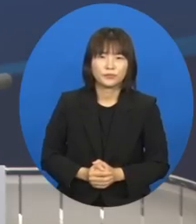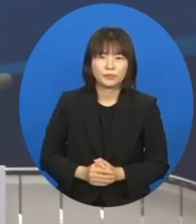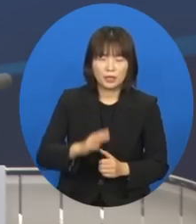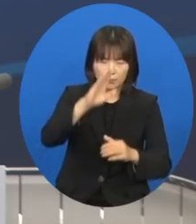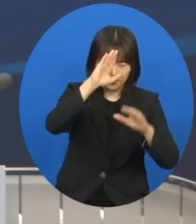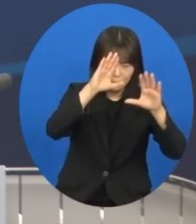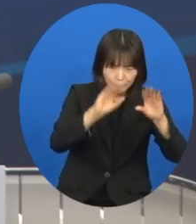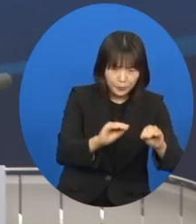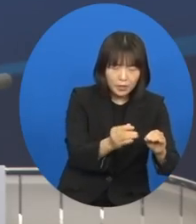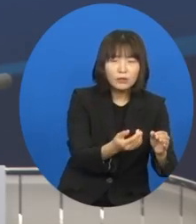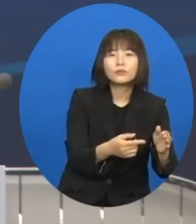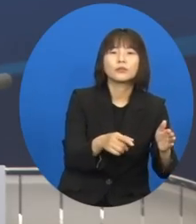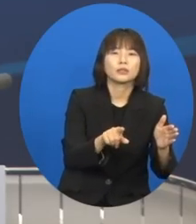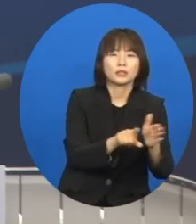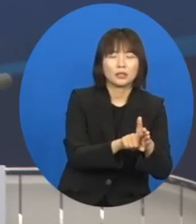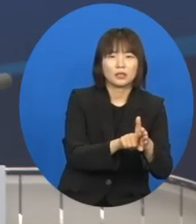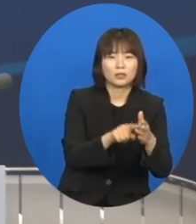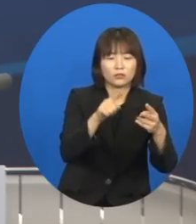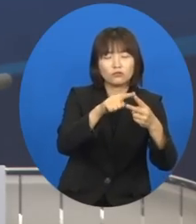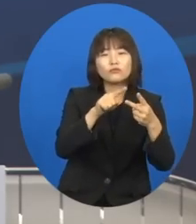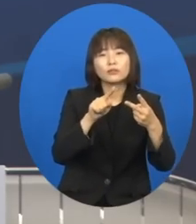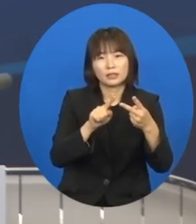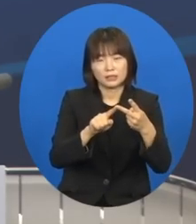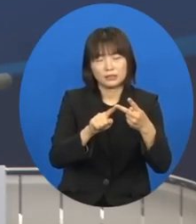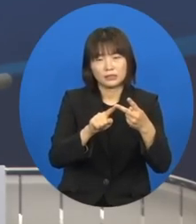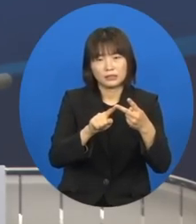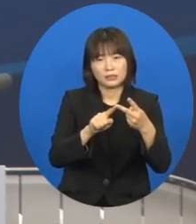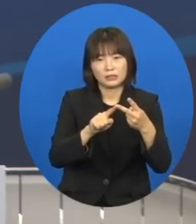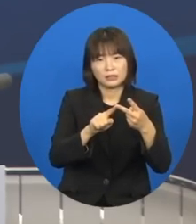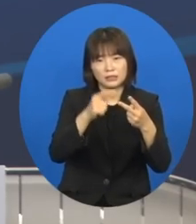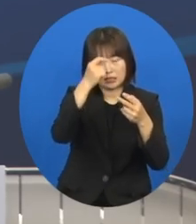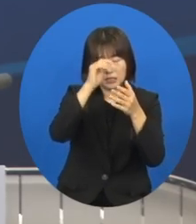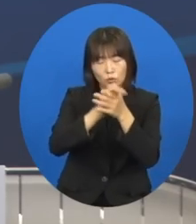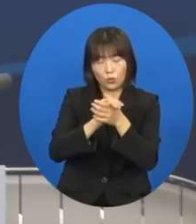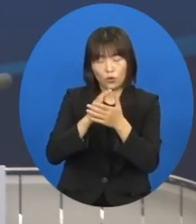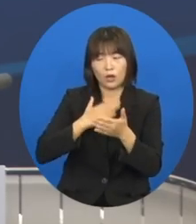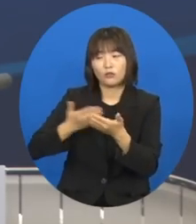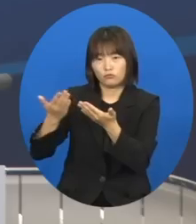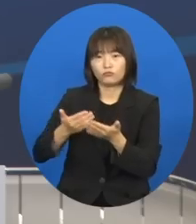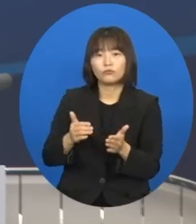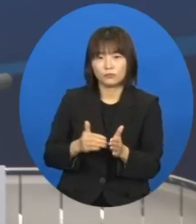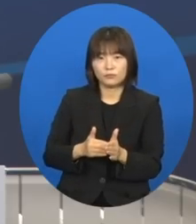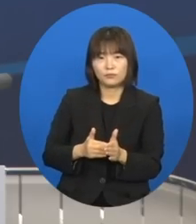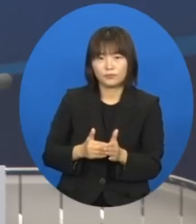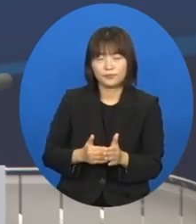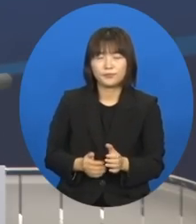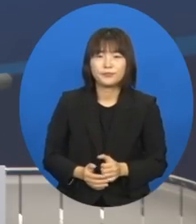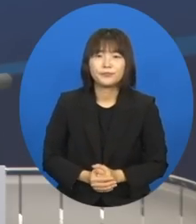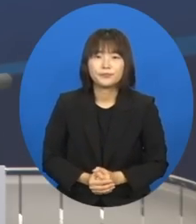치유를 위해서 두 가지 기도를 알려주셨습니다.